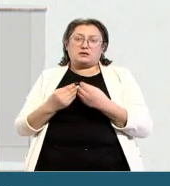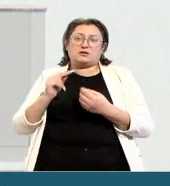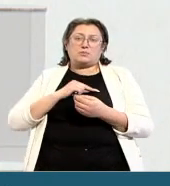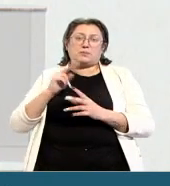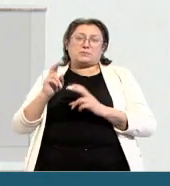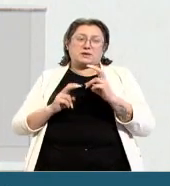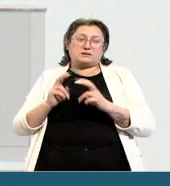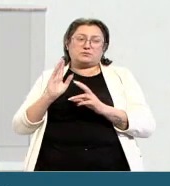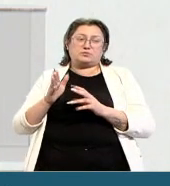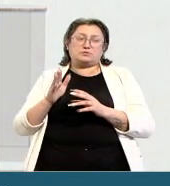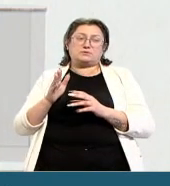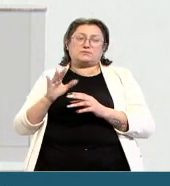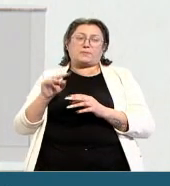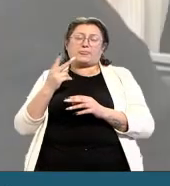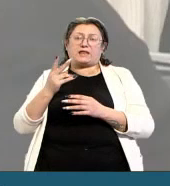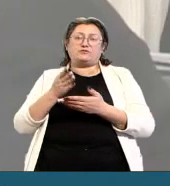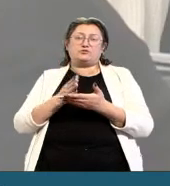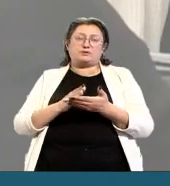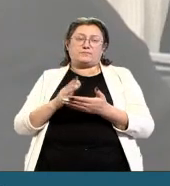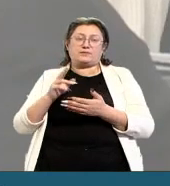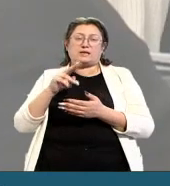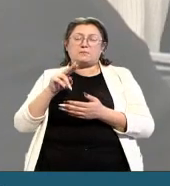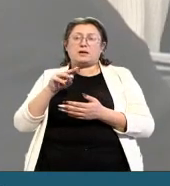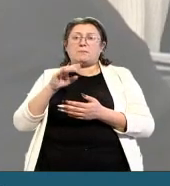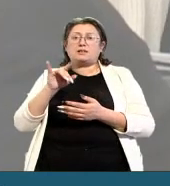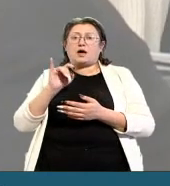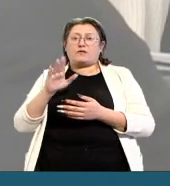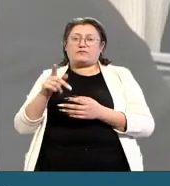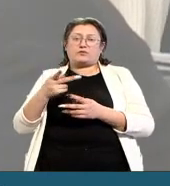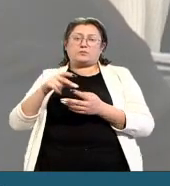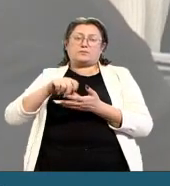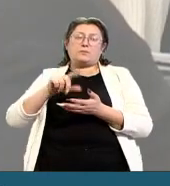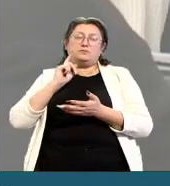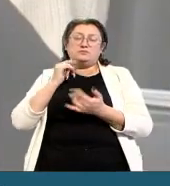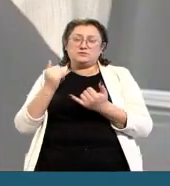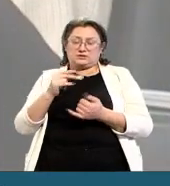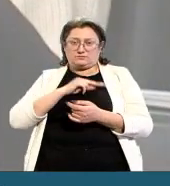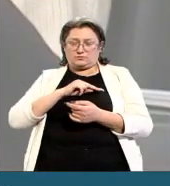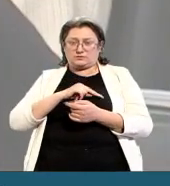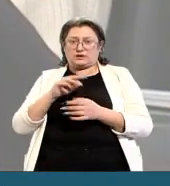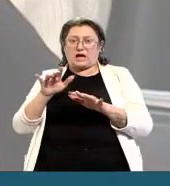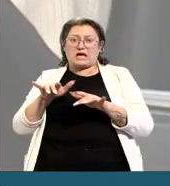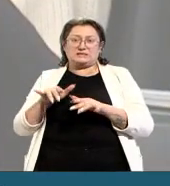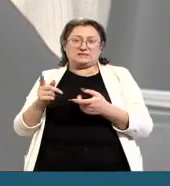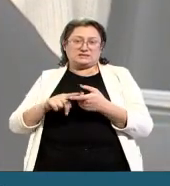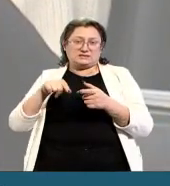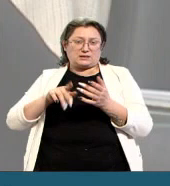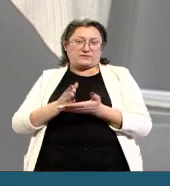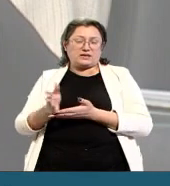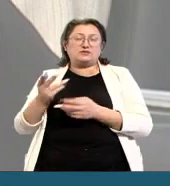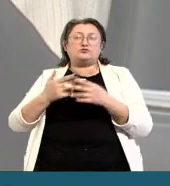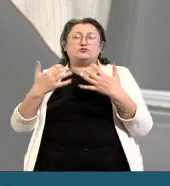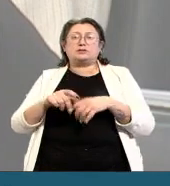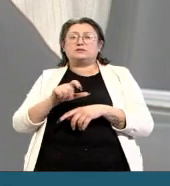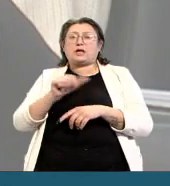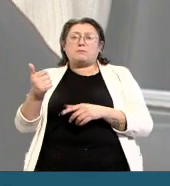работников предприятия. Оно будет состоять из 2 частей. Дамир Мнайдаров – один из ярких представителей молодежи. Сейчас работает в сфере IT. Данное направление считает